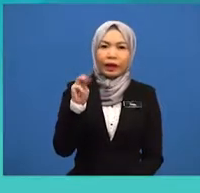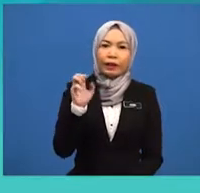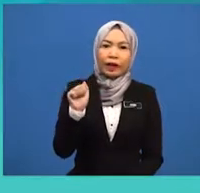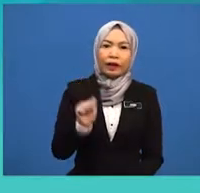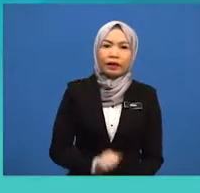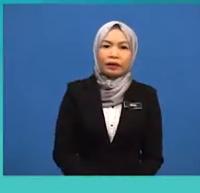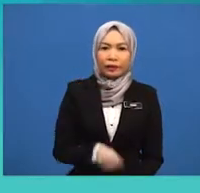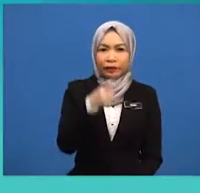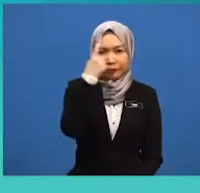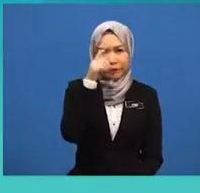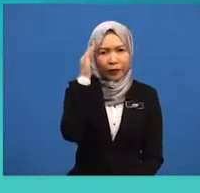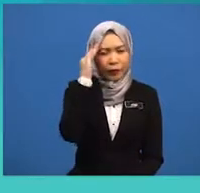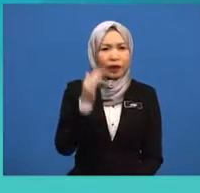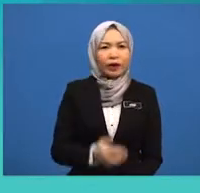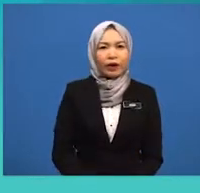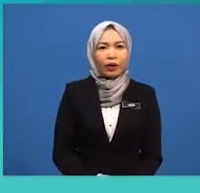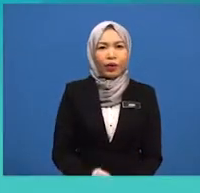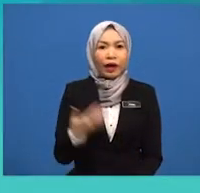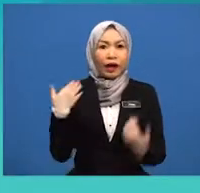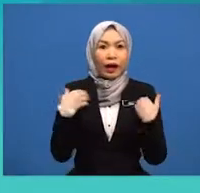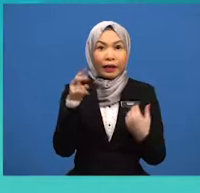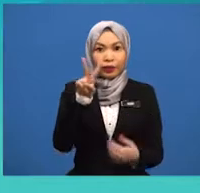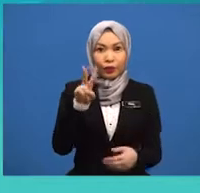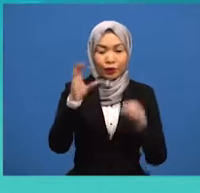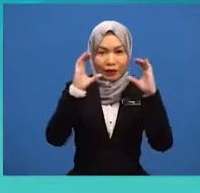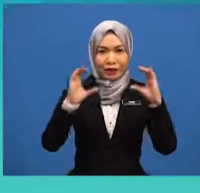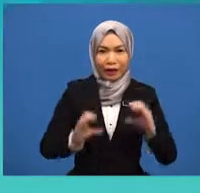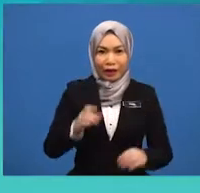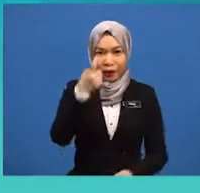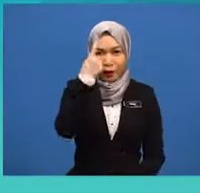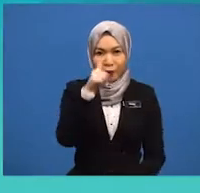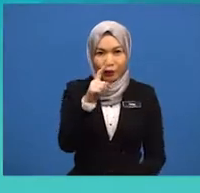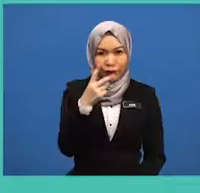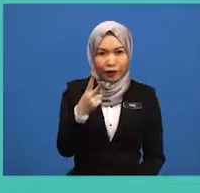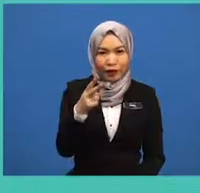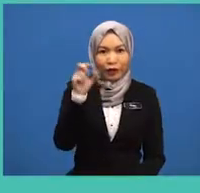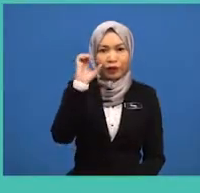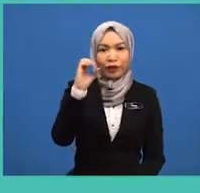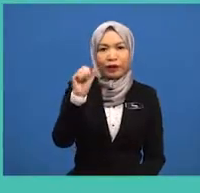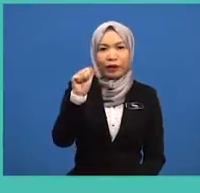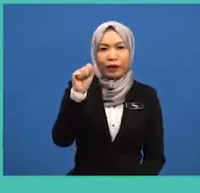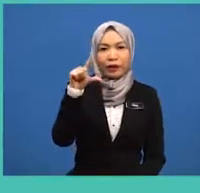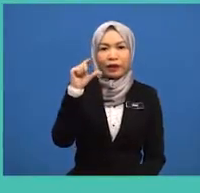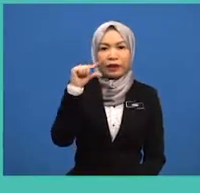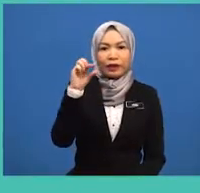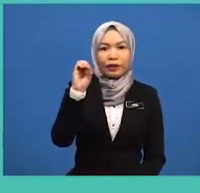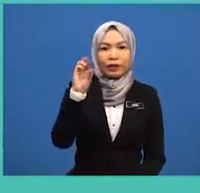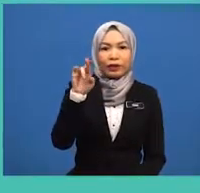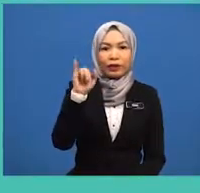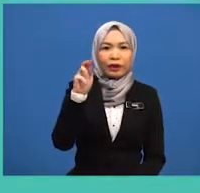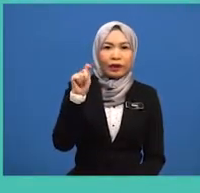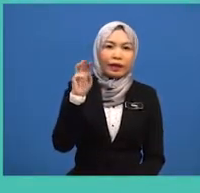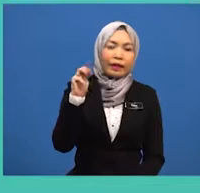murid-murid, terdapat dua cara atau kaedah untuk menyemak algoritma. Pertama,